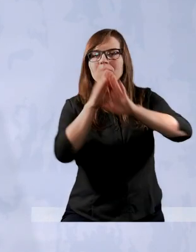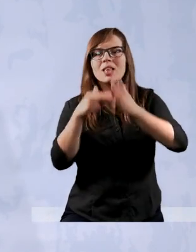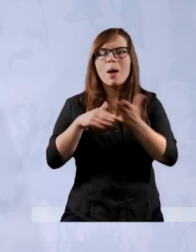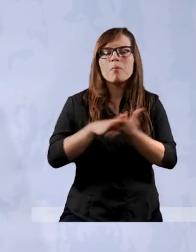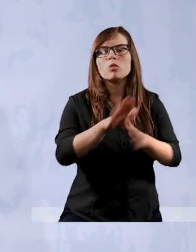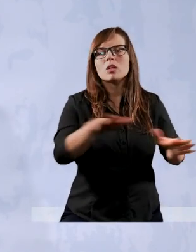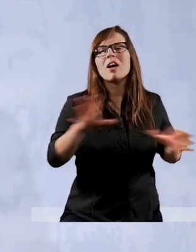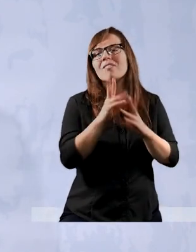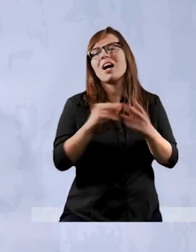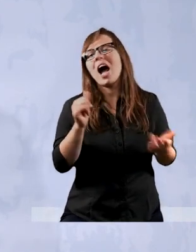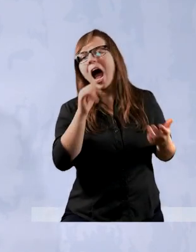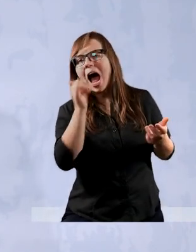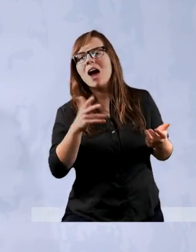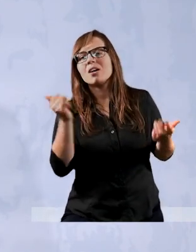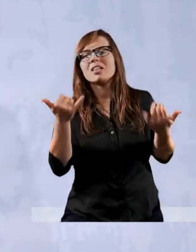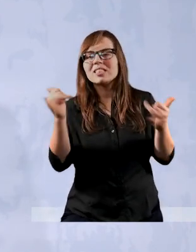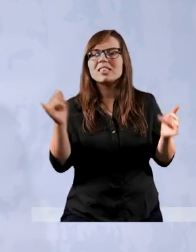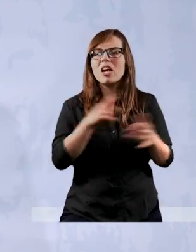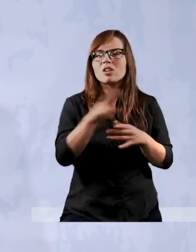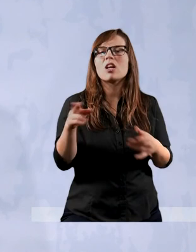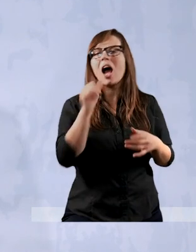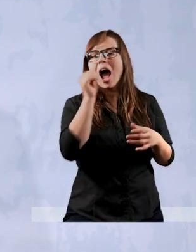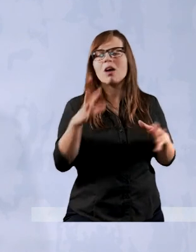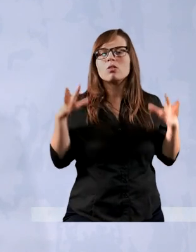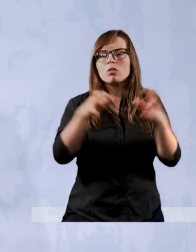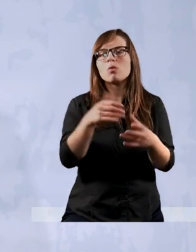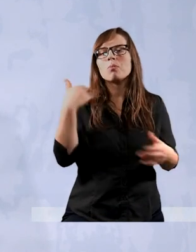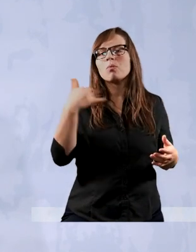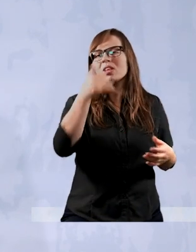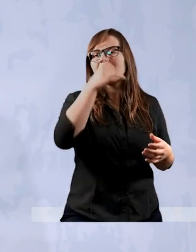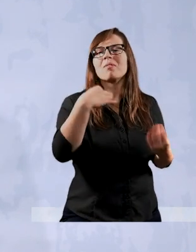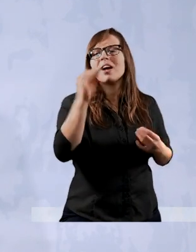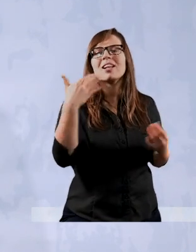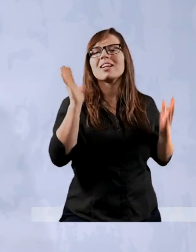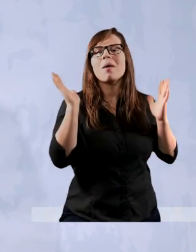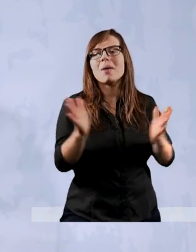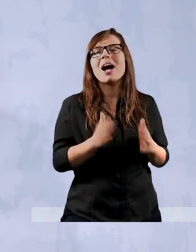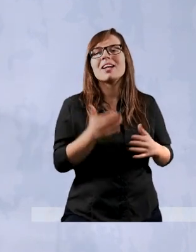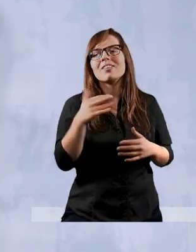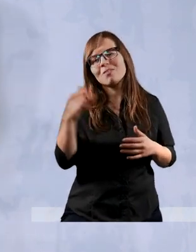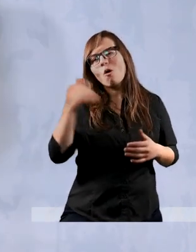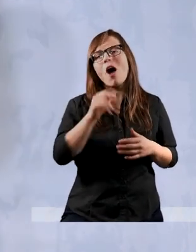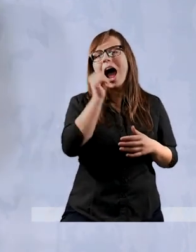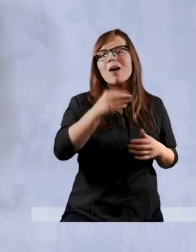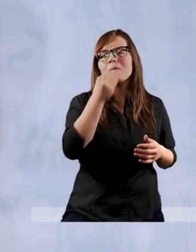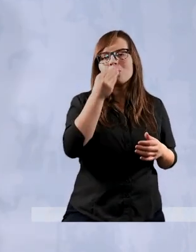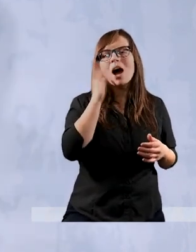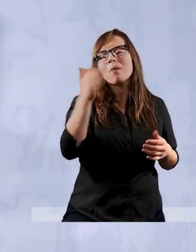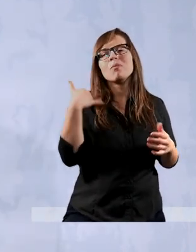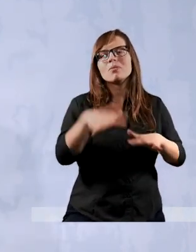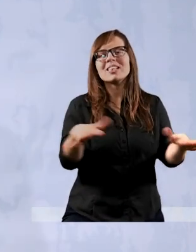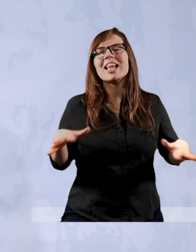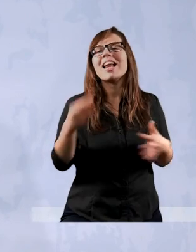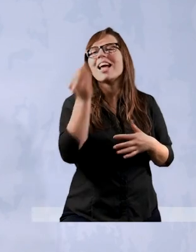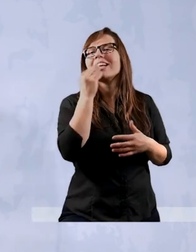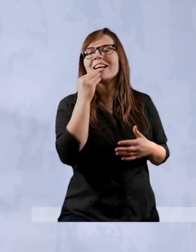początku była tylko chałka i tak się trochę na tą chałkę rzuciłem, bo mówię, może już więcej nic nie będzie, więc warto chociaż tej chałki pojeść, a później było